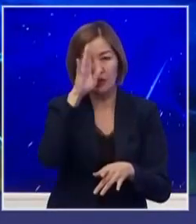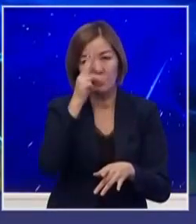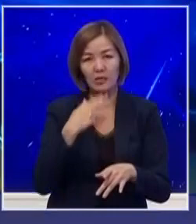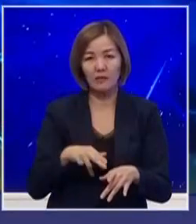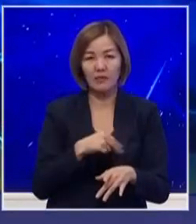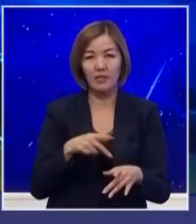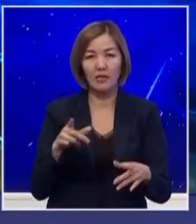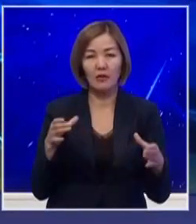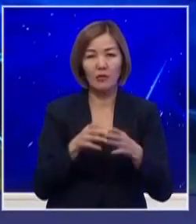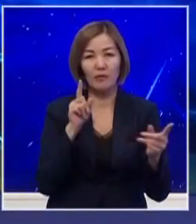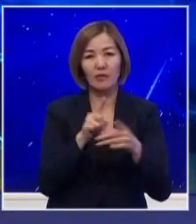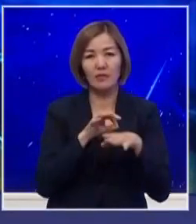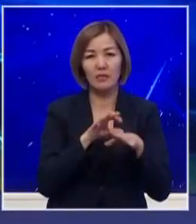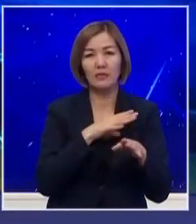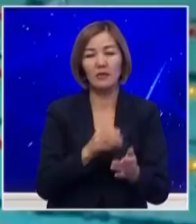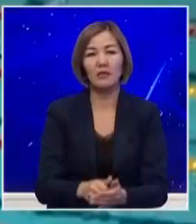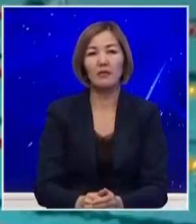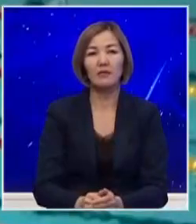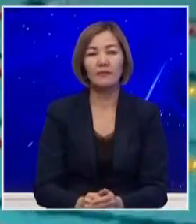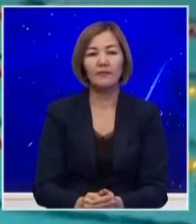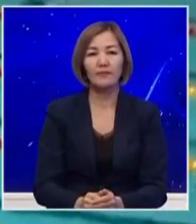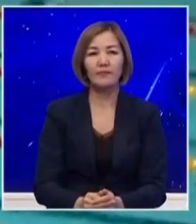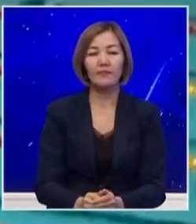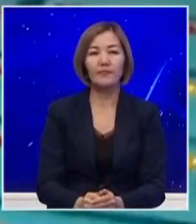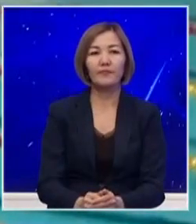жігіттер Швейцариямен кездесті.